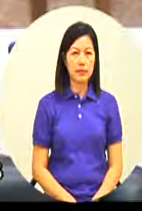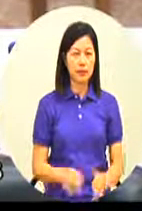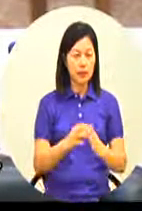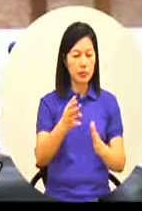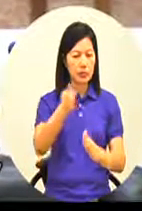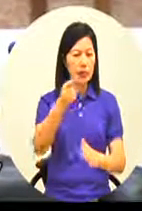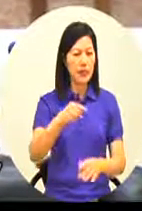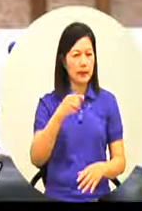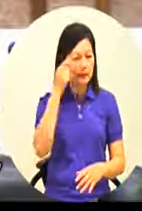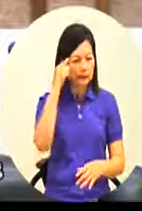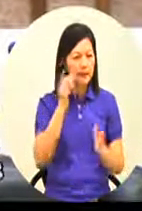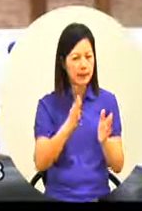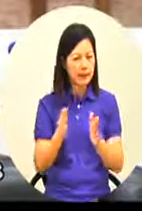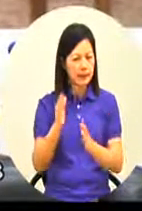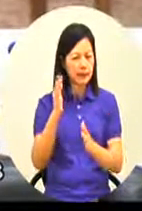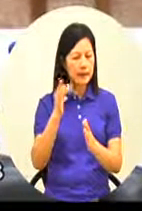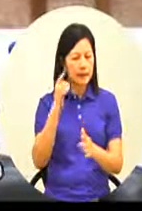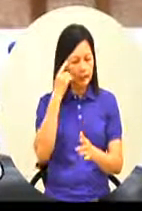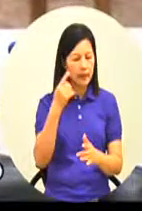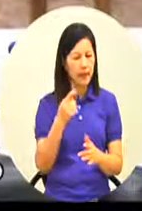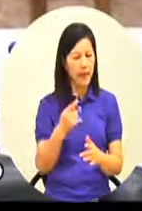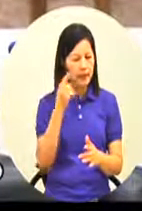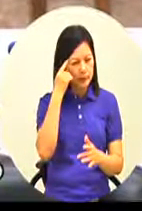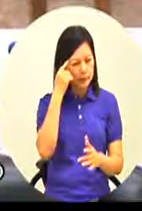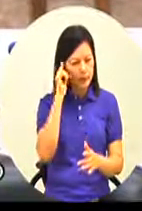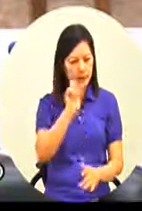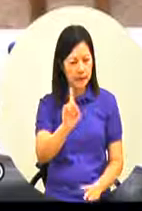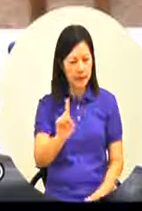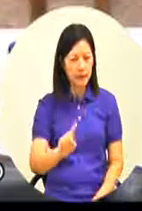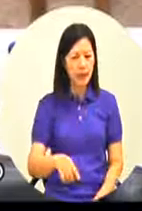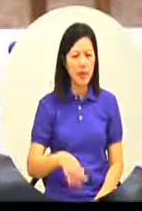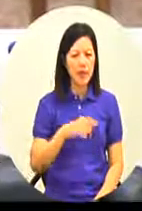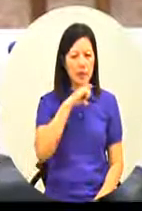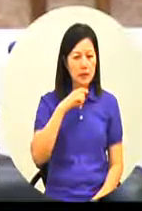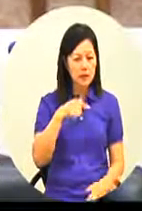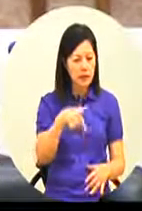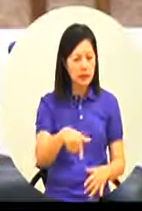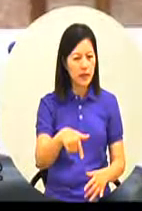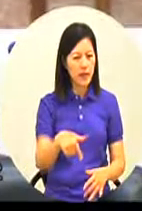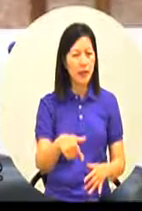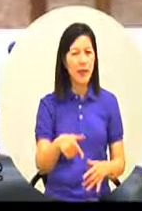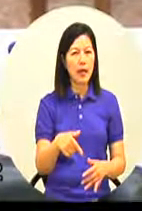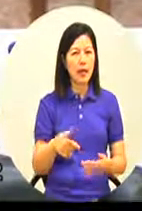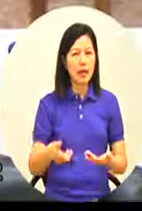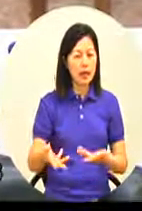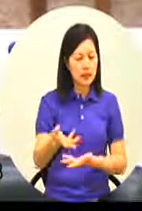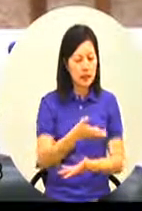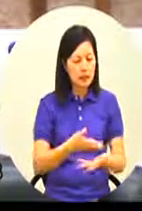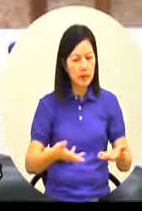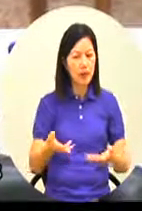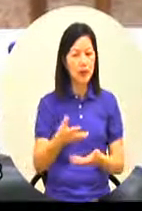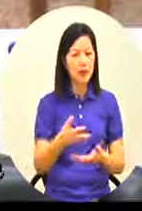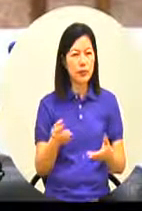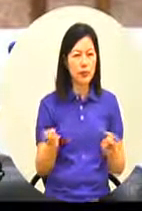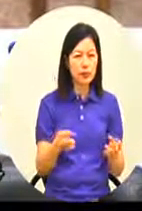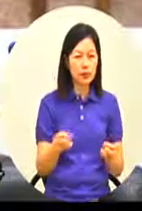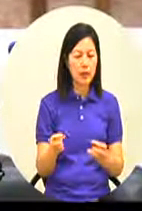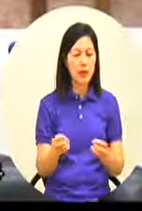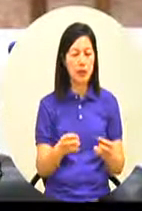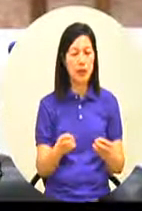理想、你的理念，其实到现在我都没有私下去跟你做一些什么高